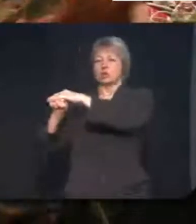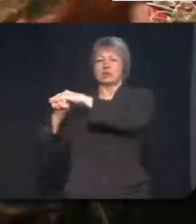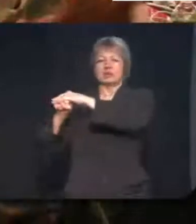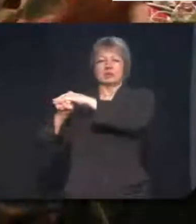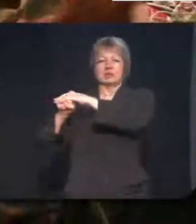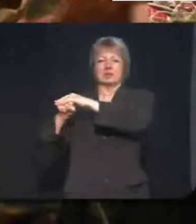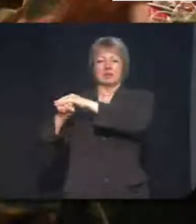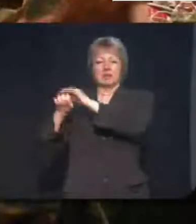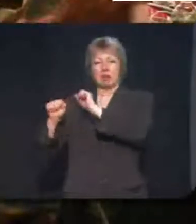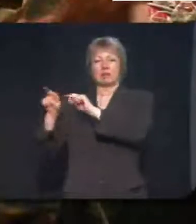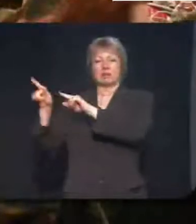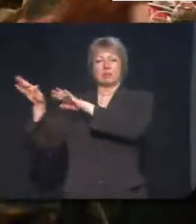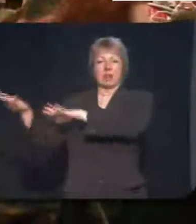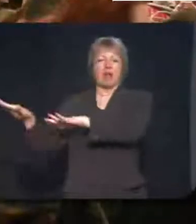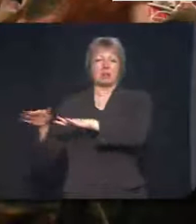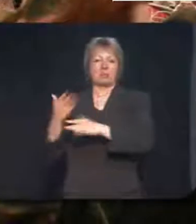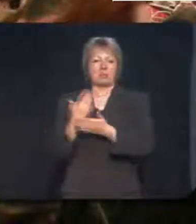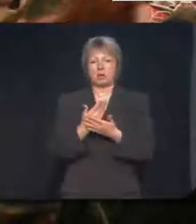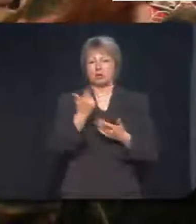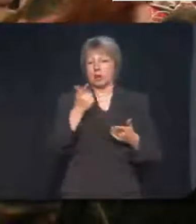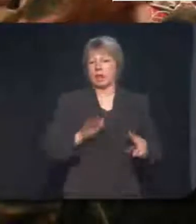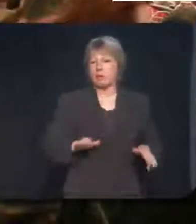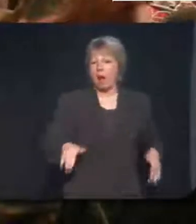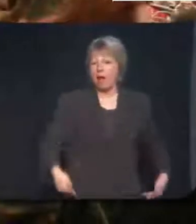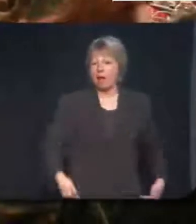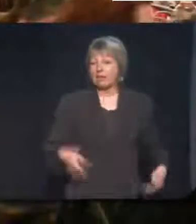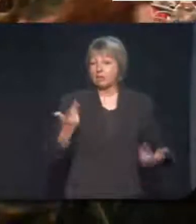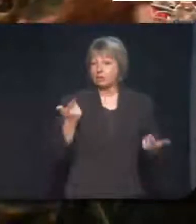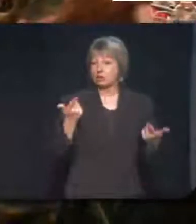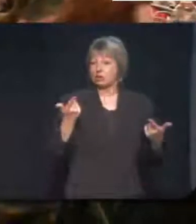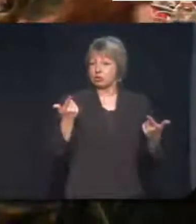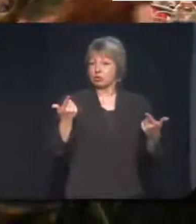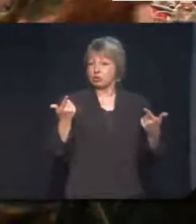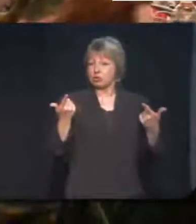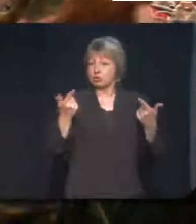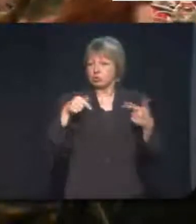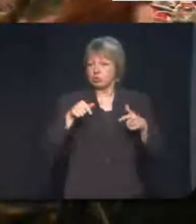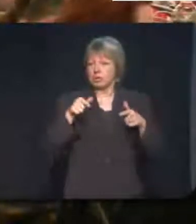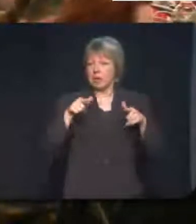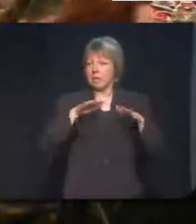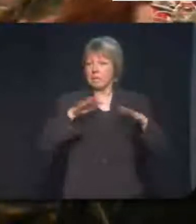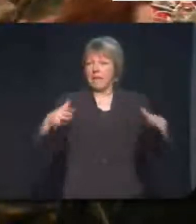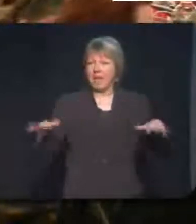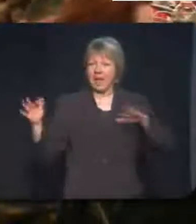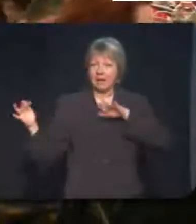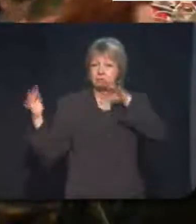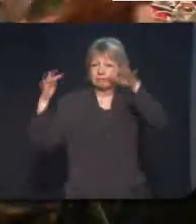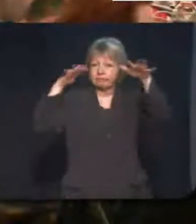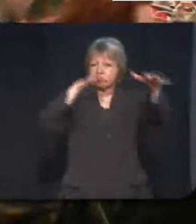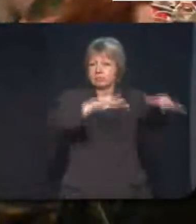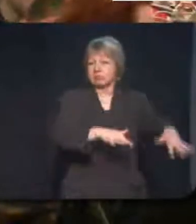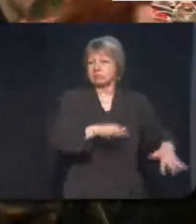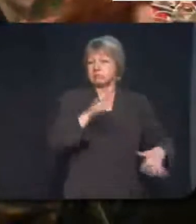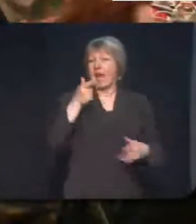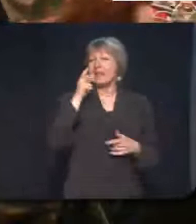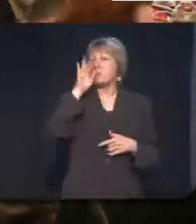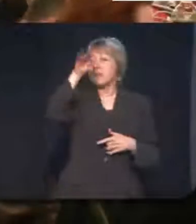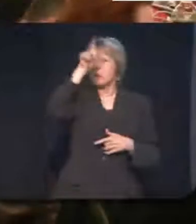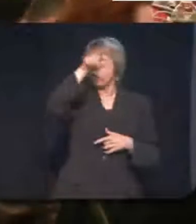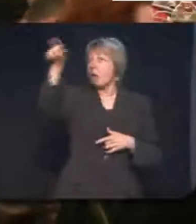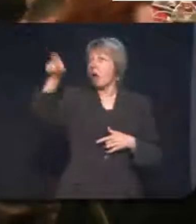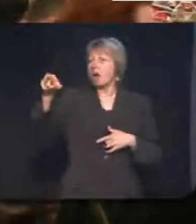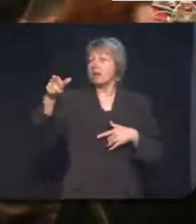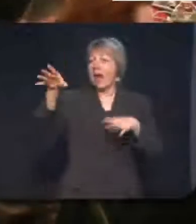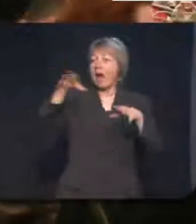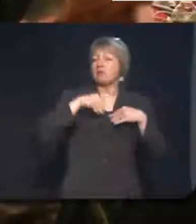doch klar machen wenn Bangladesch im Meer versinkt wir können nicht Millionen banglade ist jetzt aufnehmen das ist es